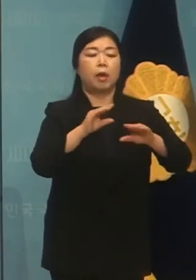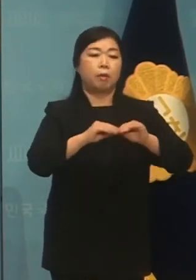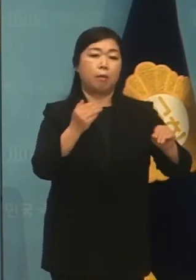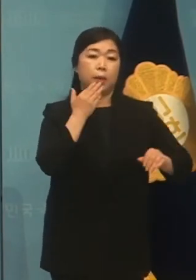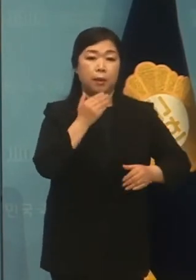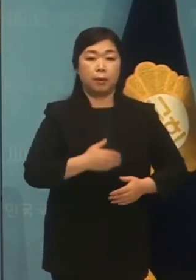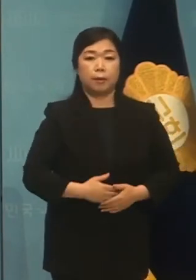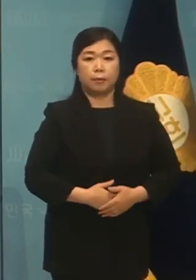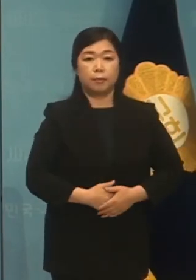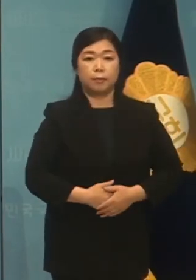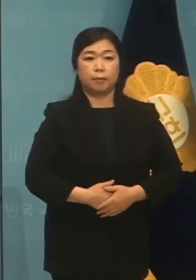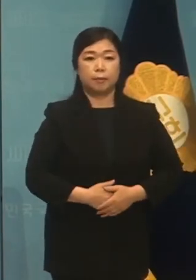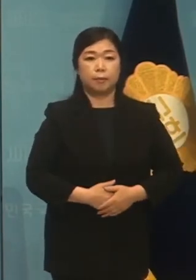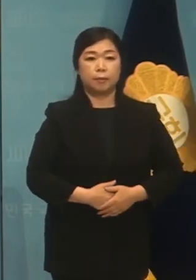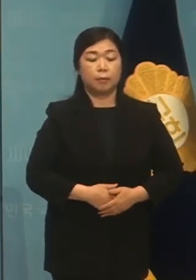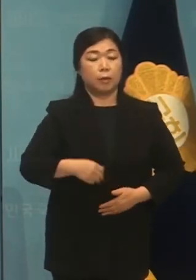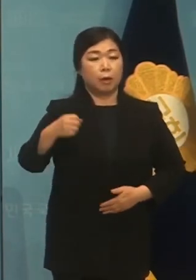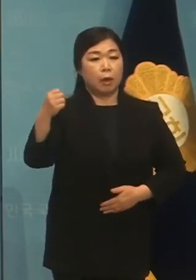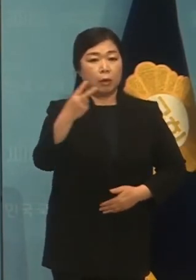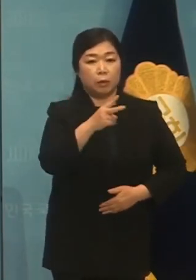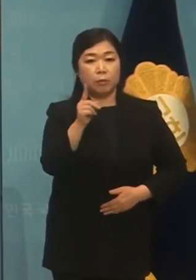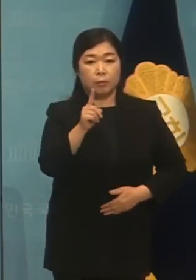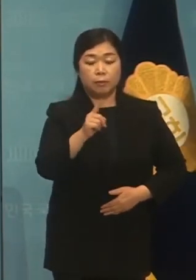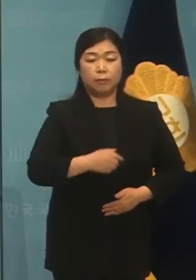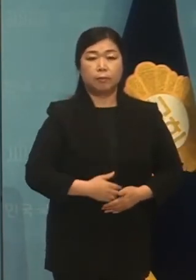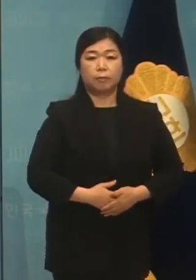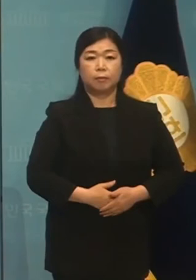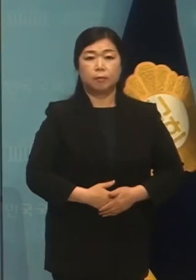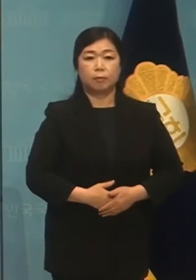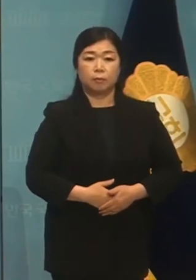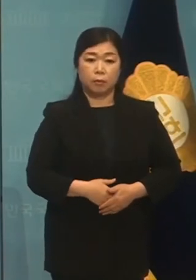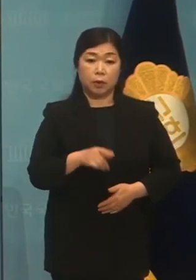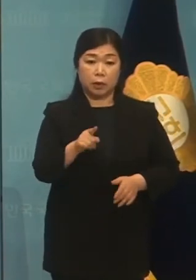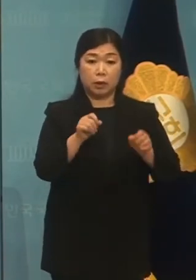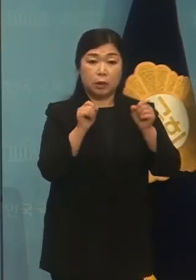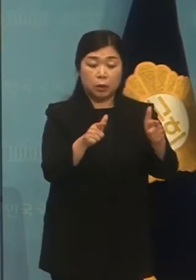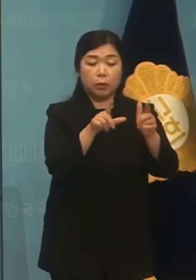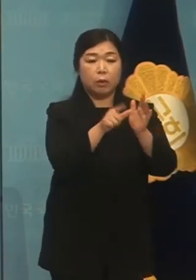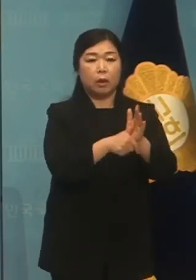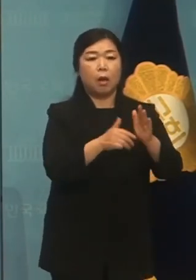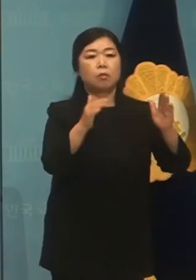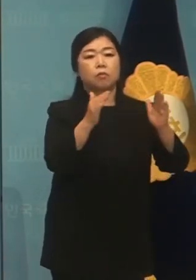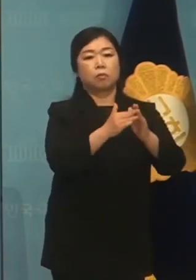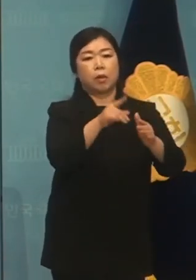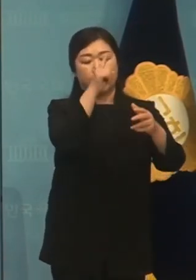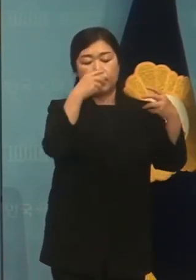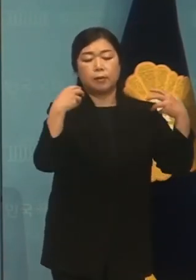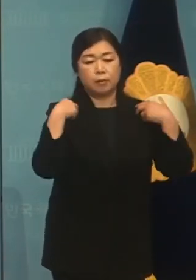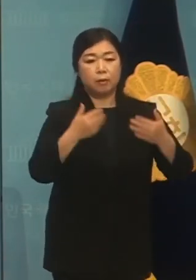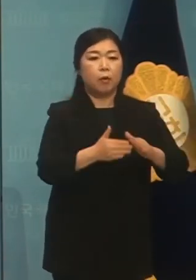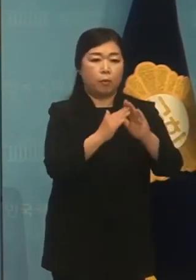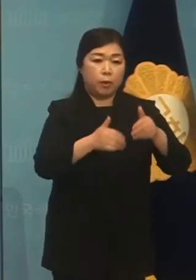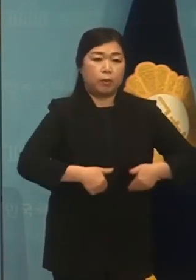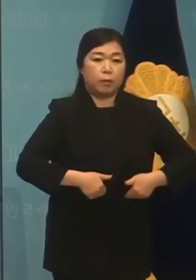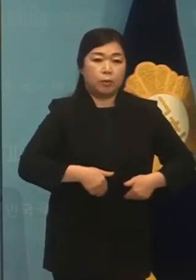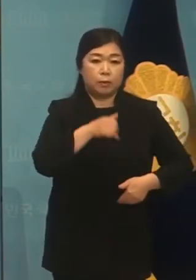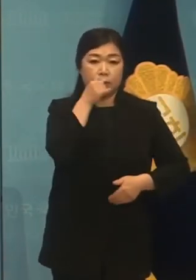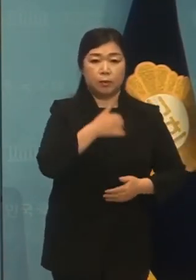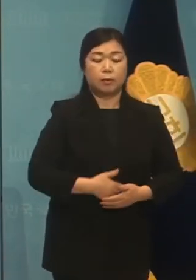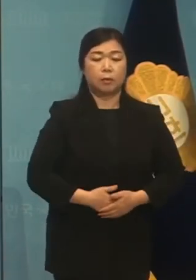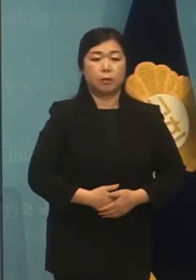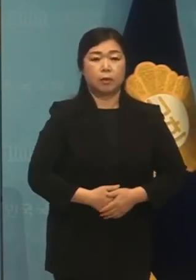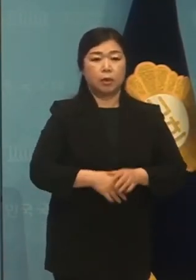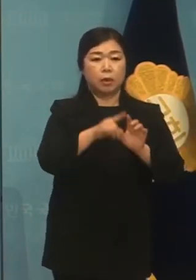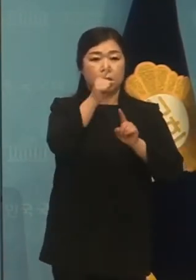있습니다. 그리고 또 하나는 이 김에 주택청을 만드는 것이 필요합니다.